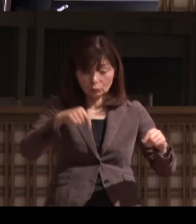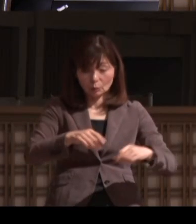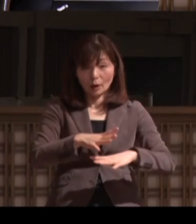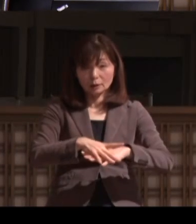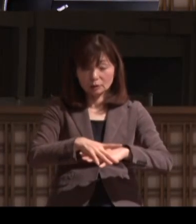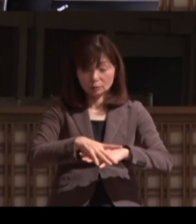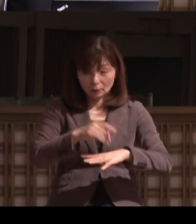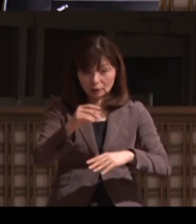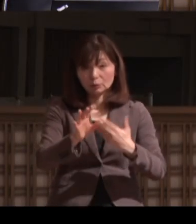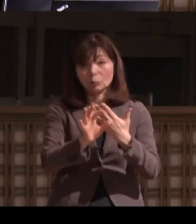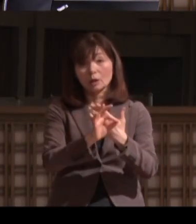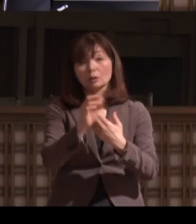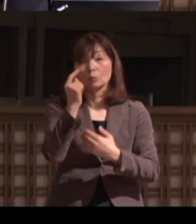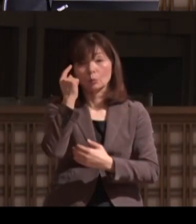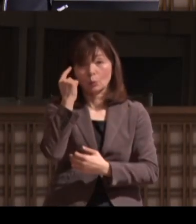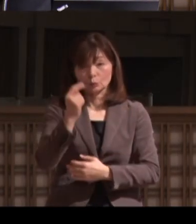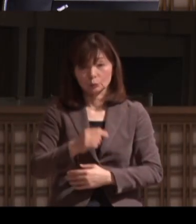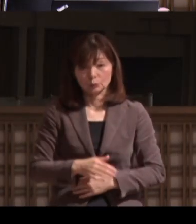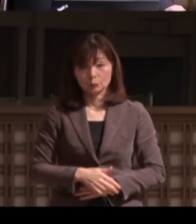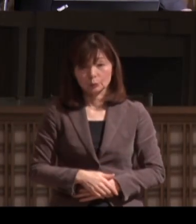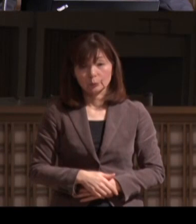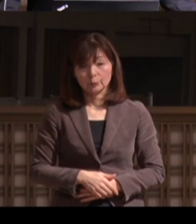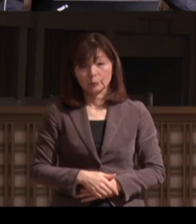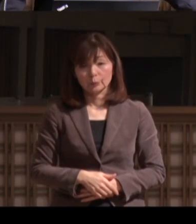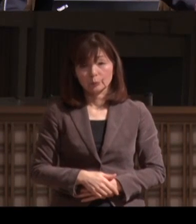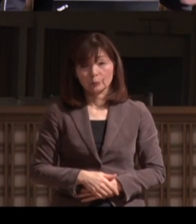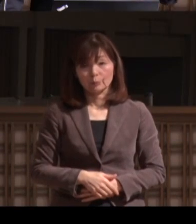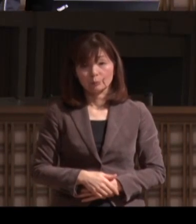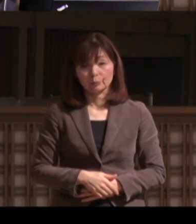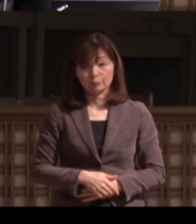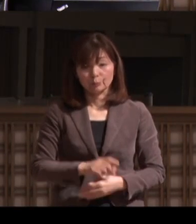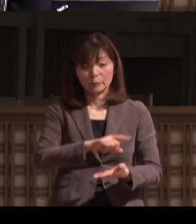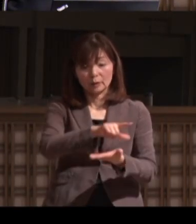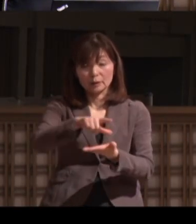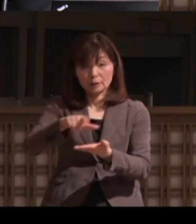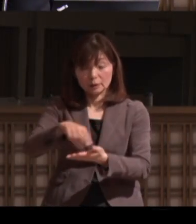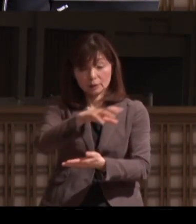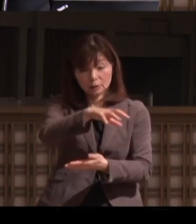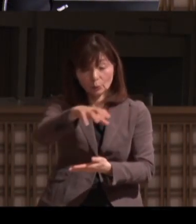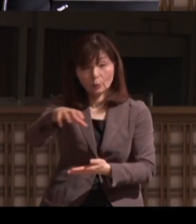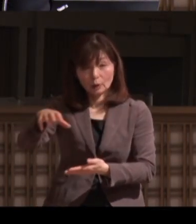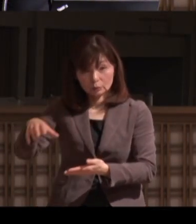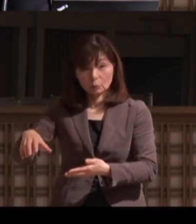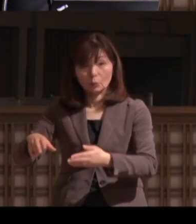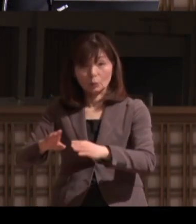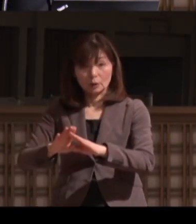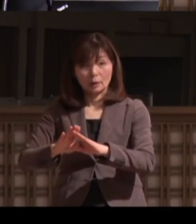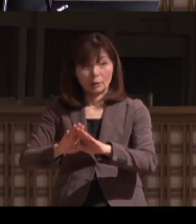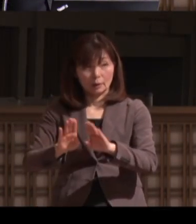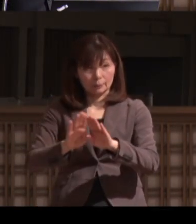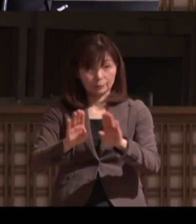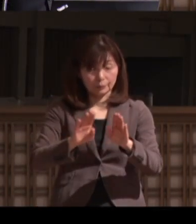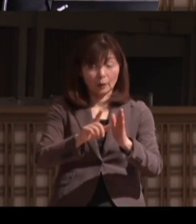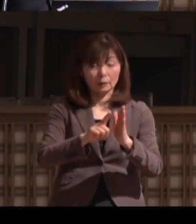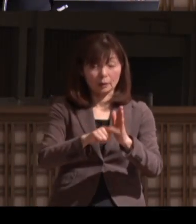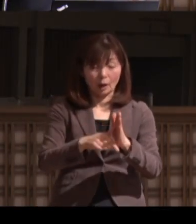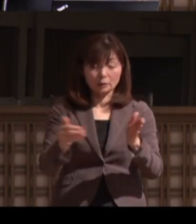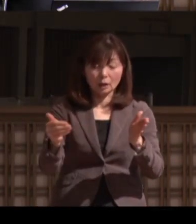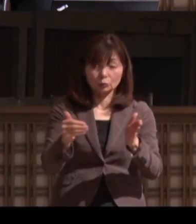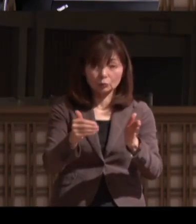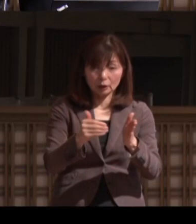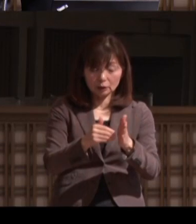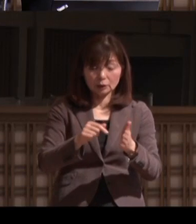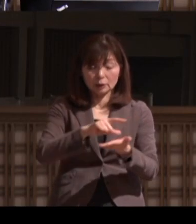ますただえ色々な地域でやっておりますと最終的にこの地域運営